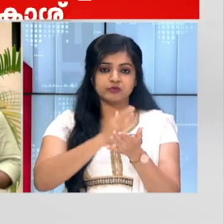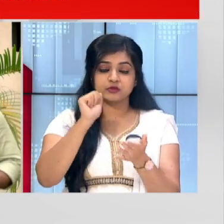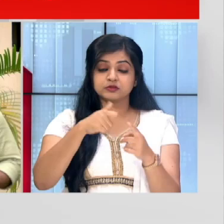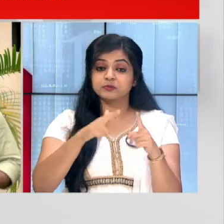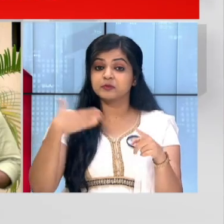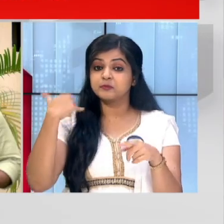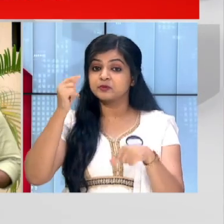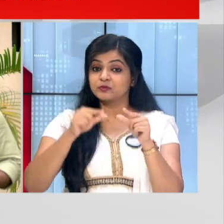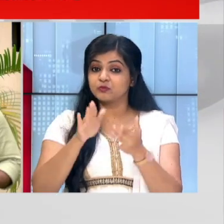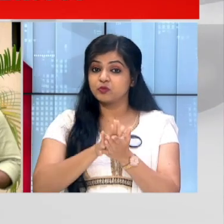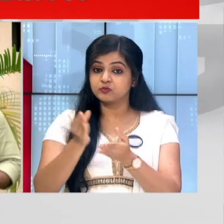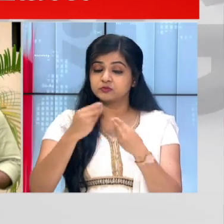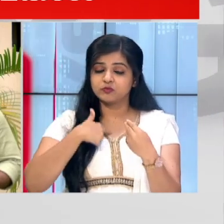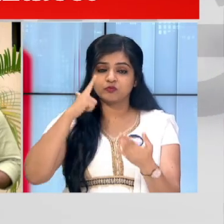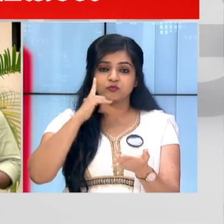ഉറപ്പിൽ വിശ്വാസമില്ല. ഈ